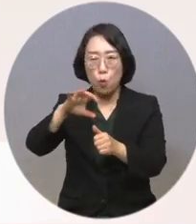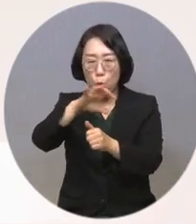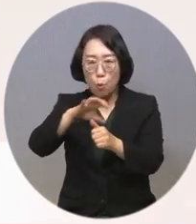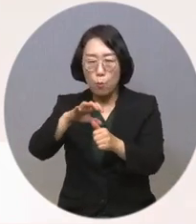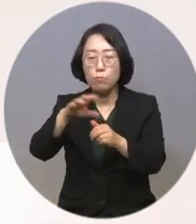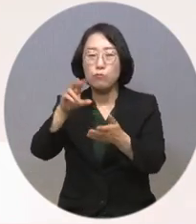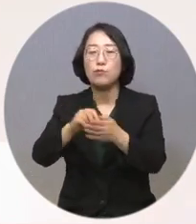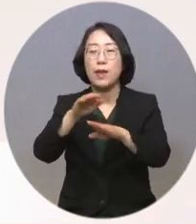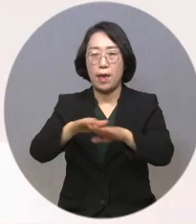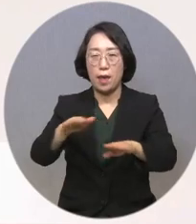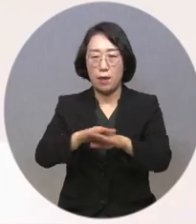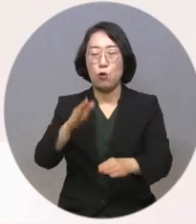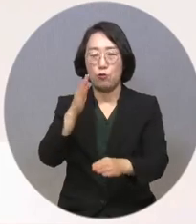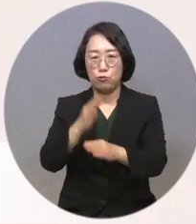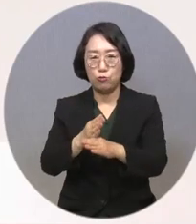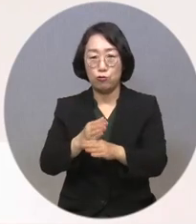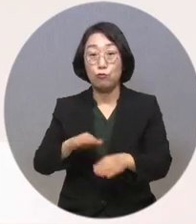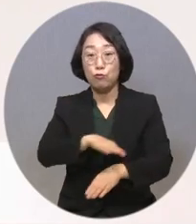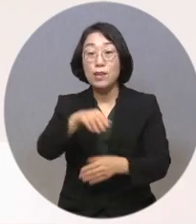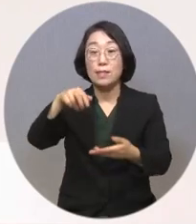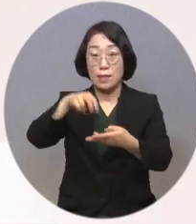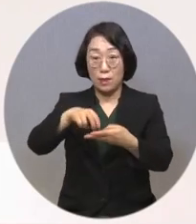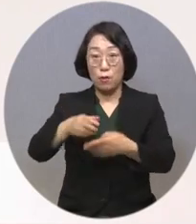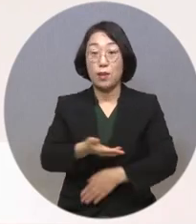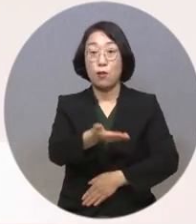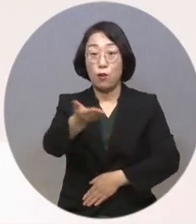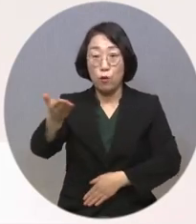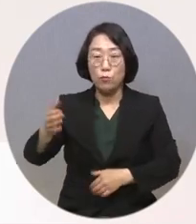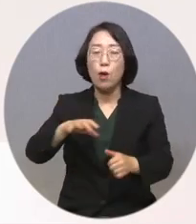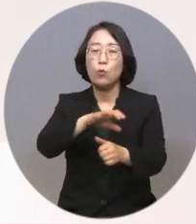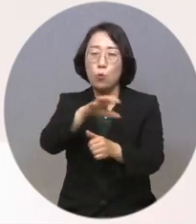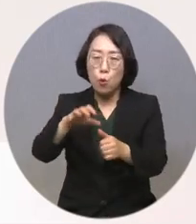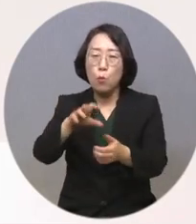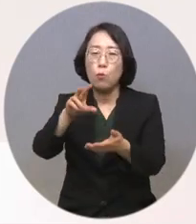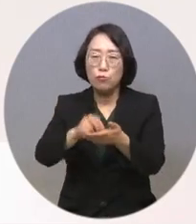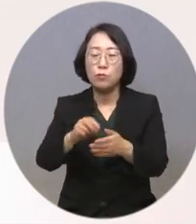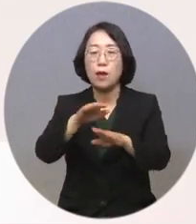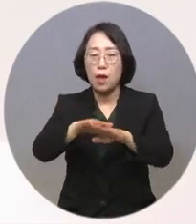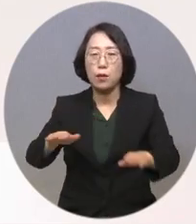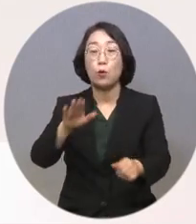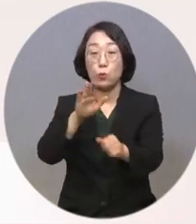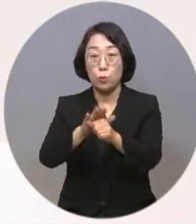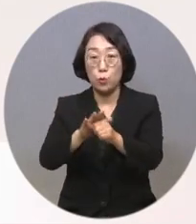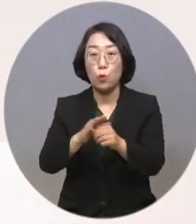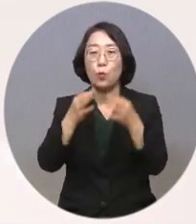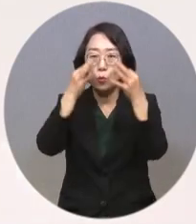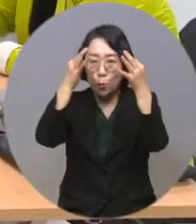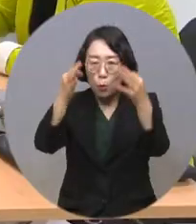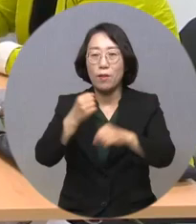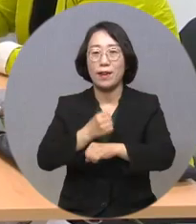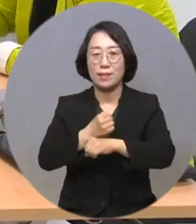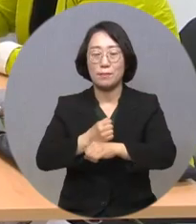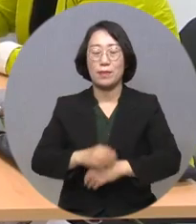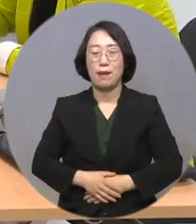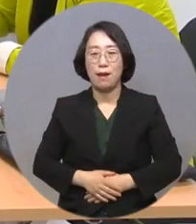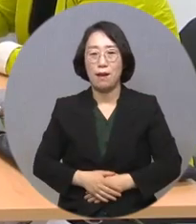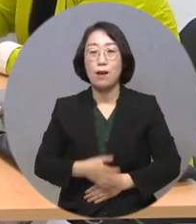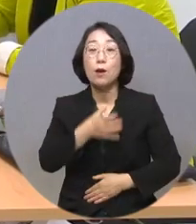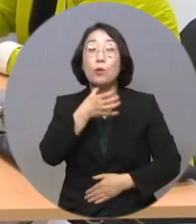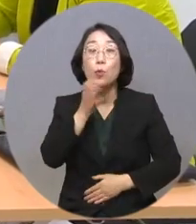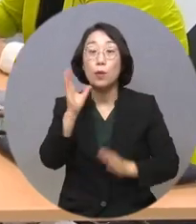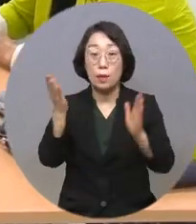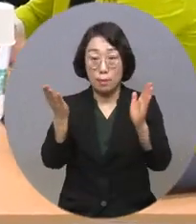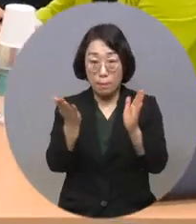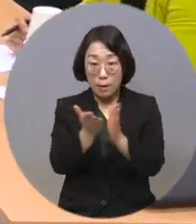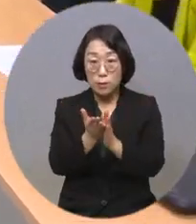앞으로도 저희 동부 종합 제가 센타가 도민 여러분들의 돌 봉을 회사 할 수 있도록 최선을 다 알게 된다 감사합니다 누 입맞춤 놀